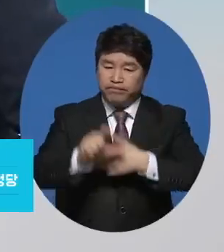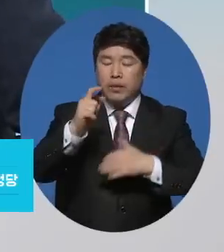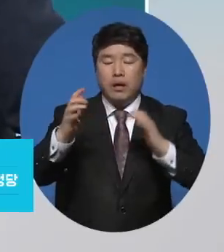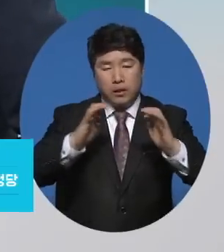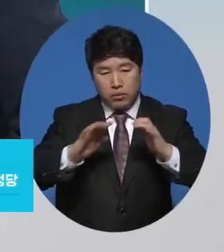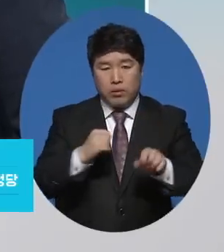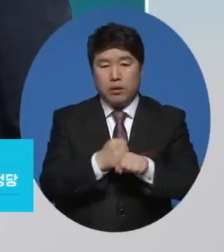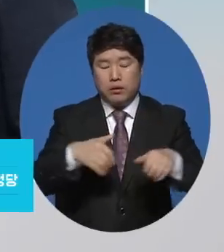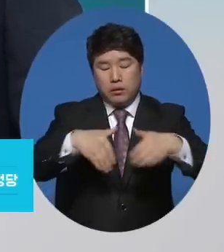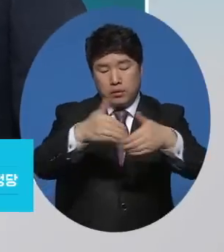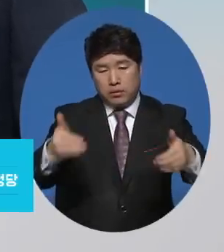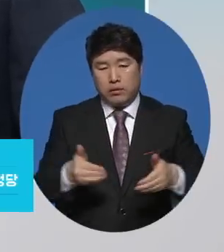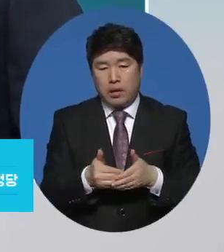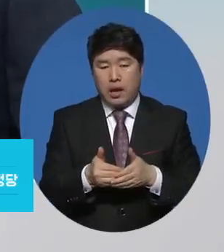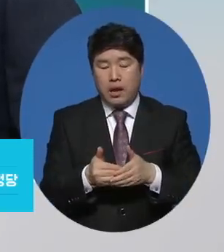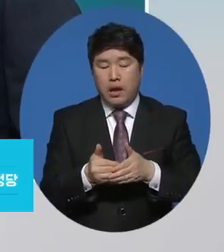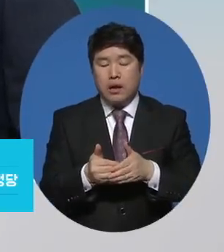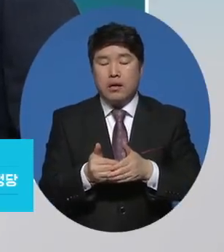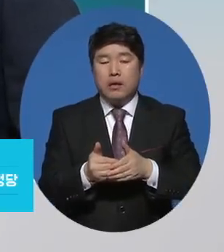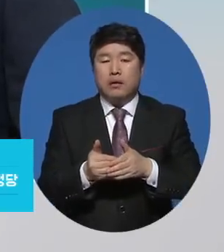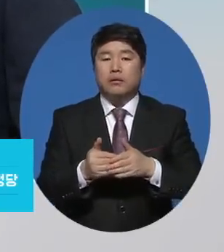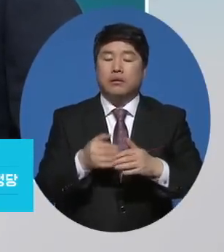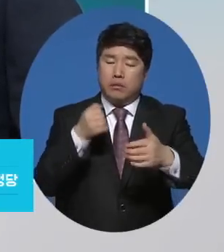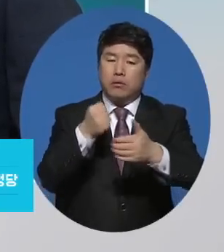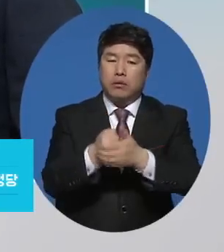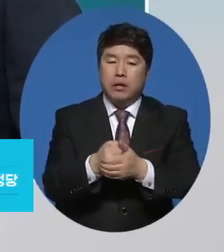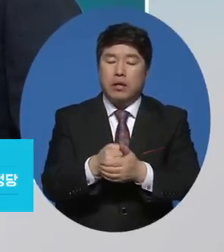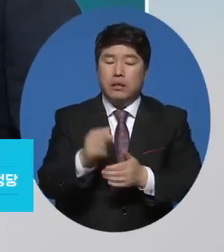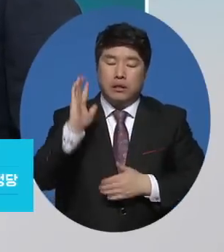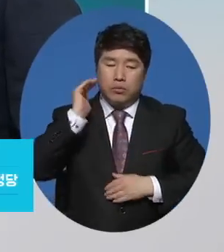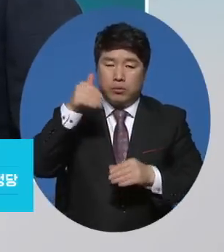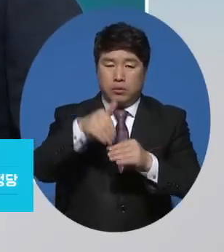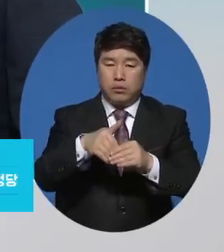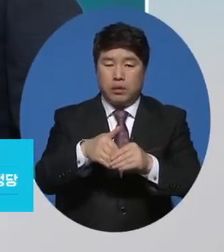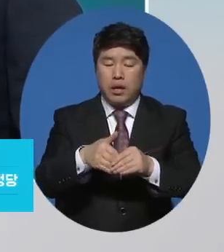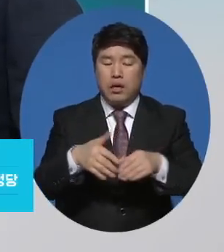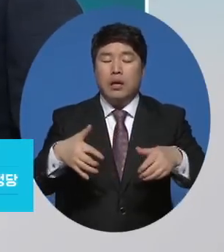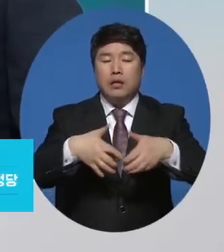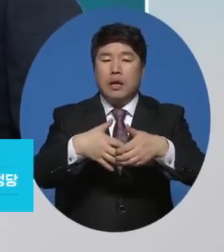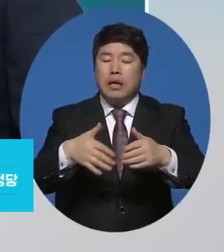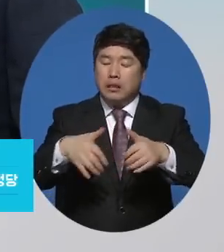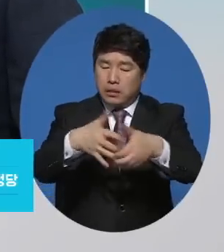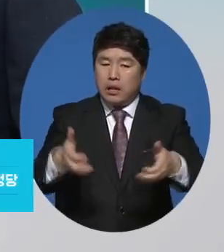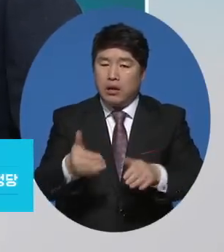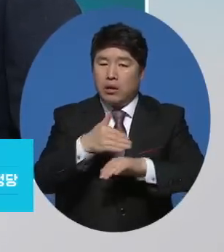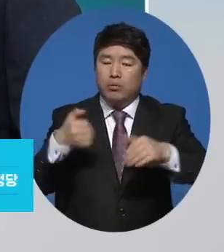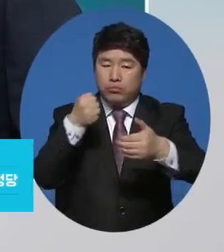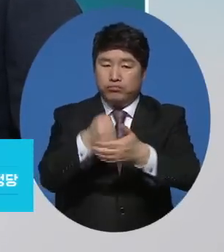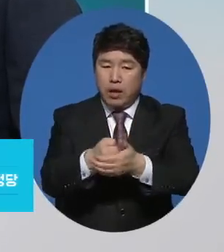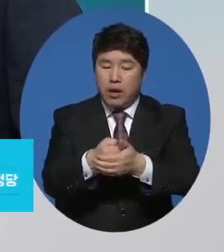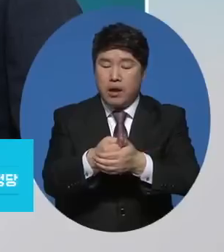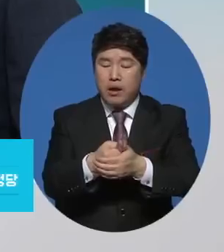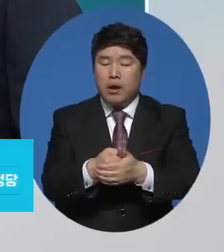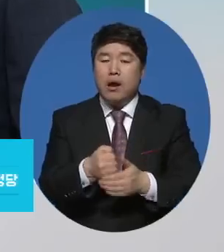당론으로 대선까지 대선 때 개하는 것으로 당론을 정한 것으로 아는데 표결까지 한 걸로 알고 있거든요